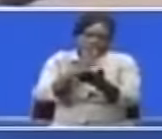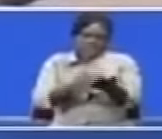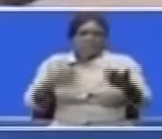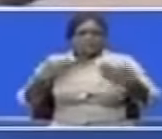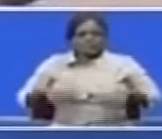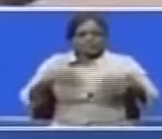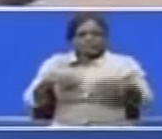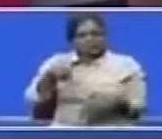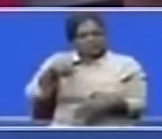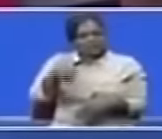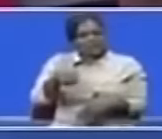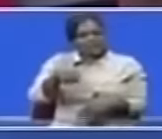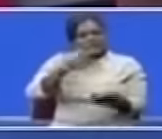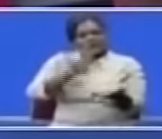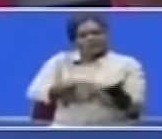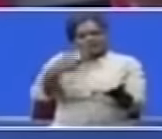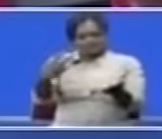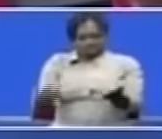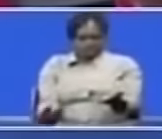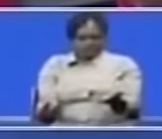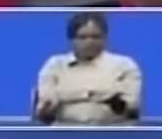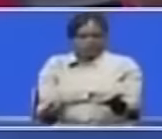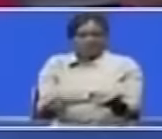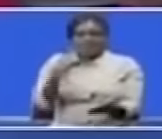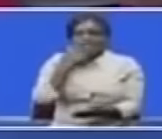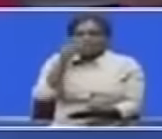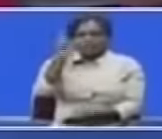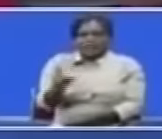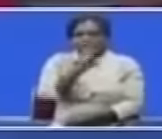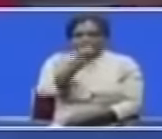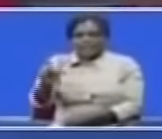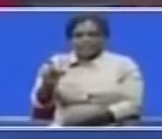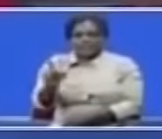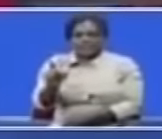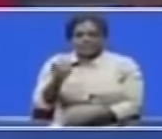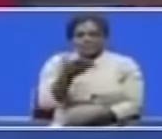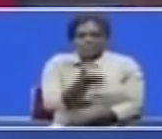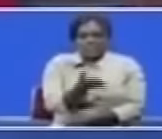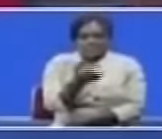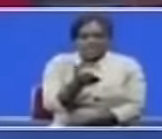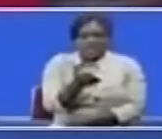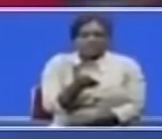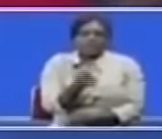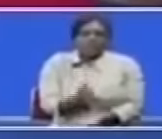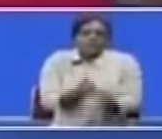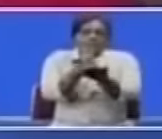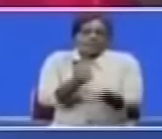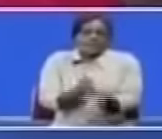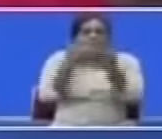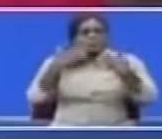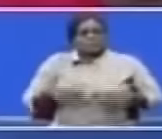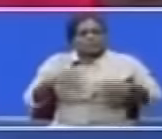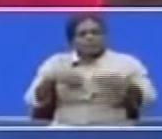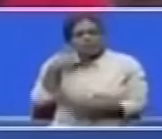abiria kuonekana wakizirai, na hivyo wanahuduma wa Msalaba Mwekundu wamekuwa wakipiga kambi hapa angalau kuwasaidia